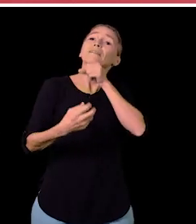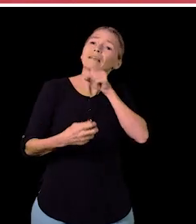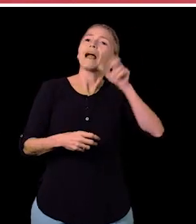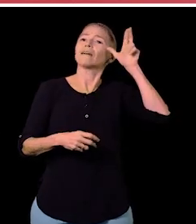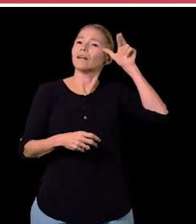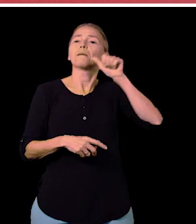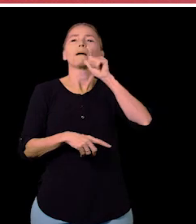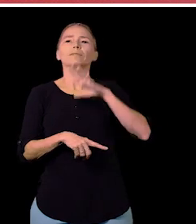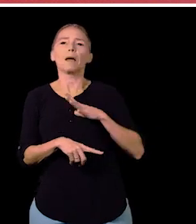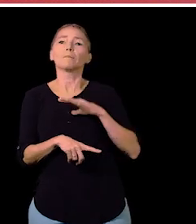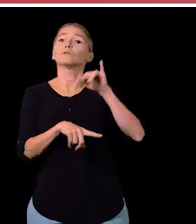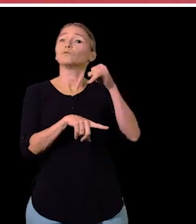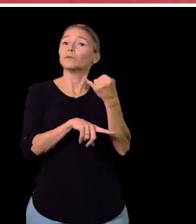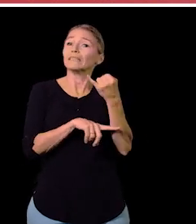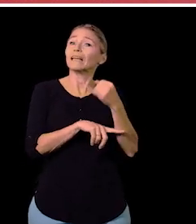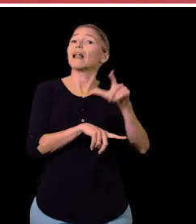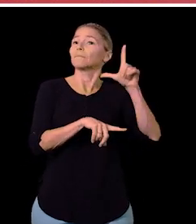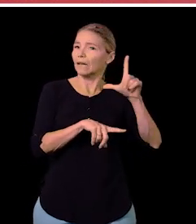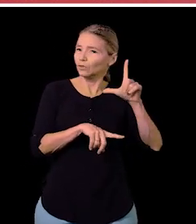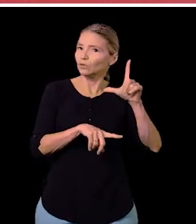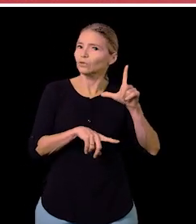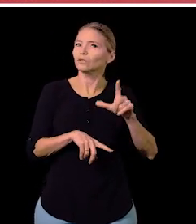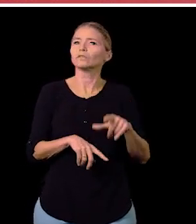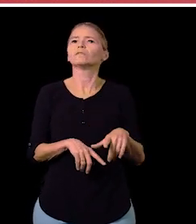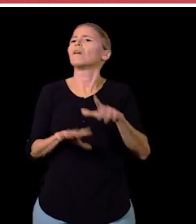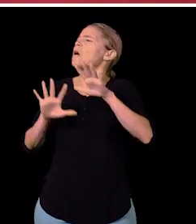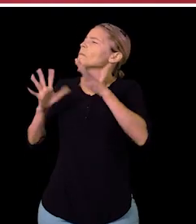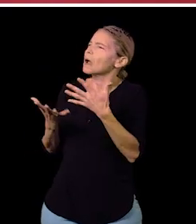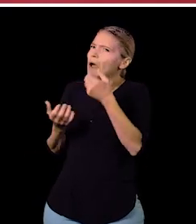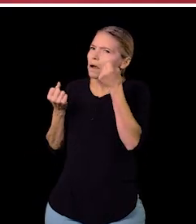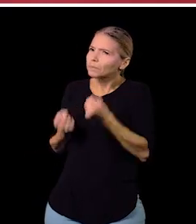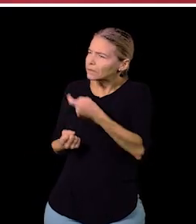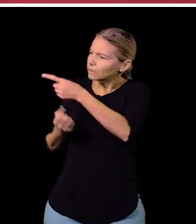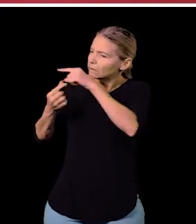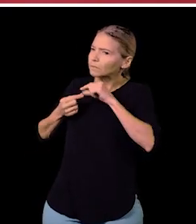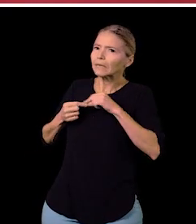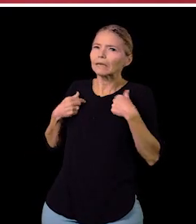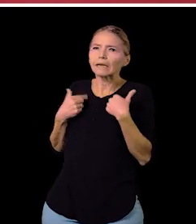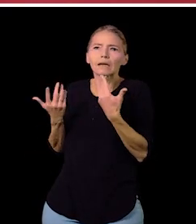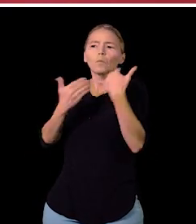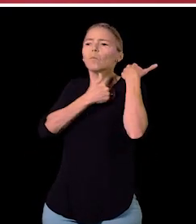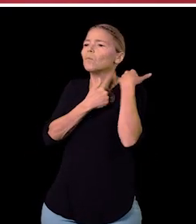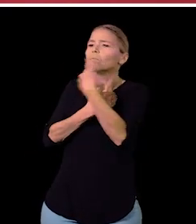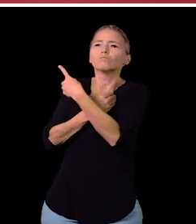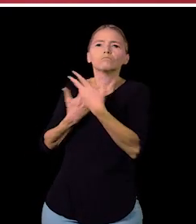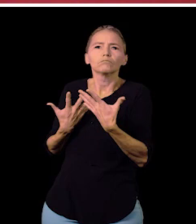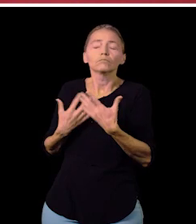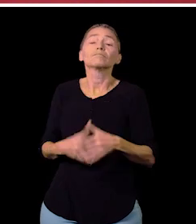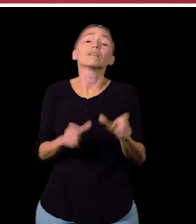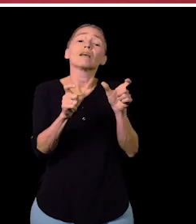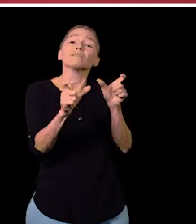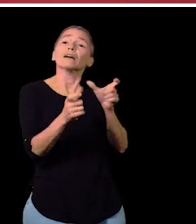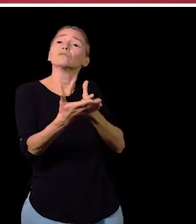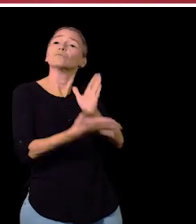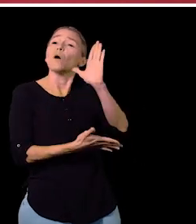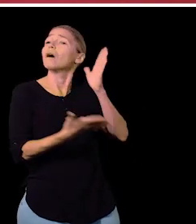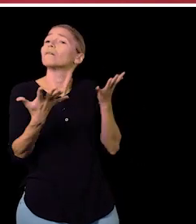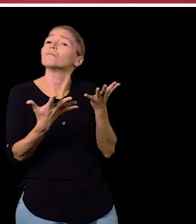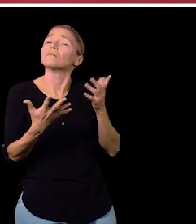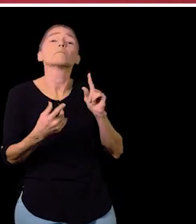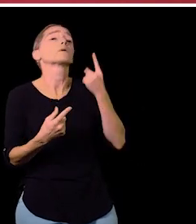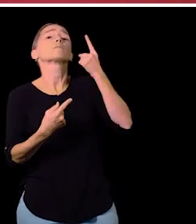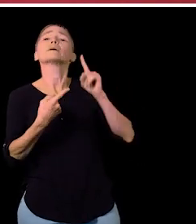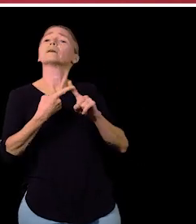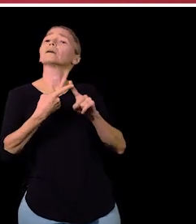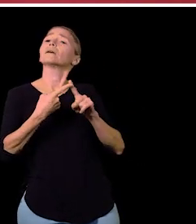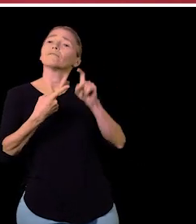pourrait définir la mission de ces organismes-là? Bien, la défense des droits, c'est d'abord et avant tout là, d'accompagner une